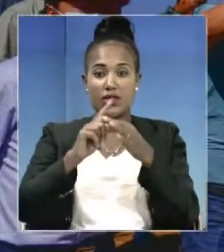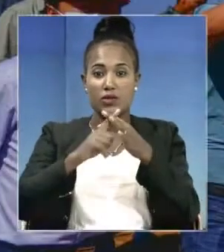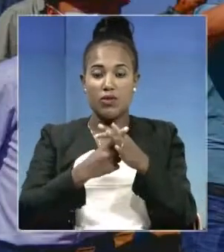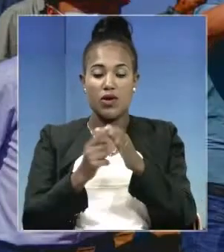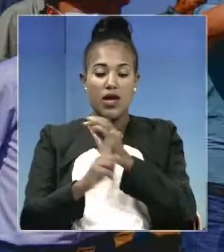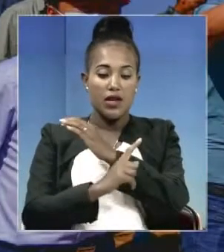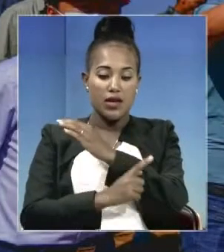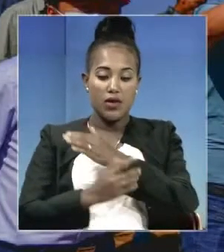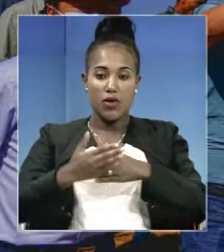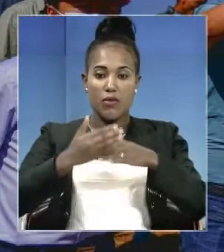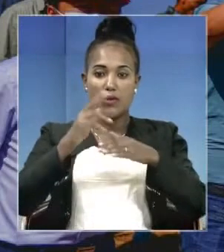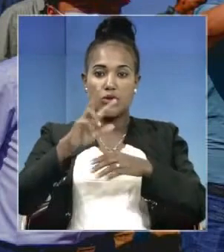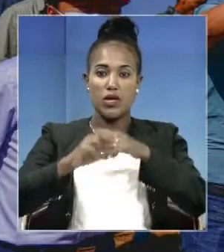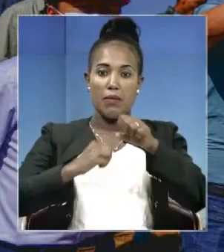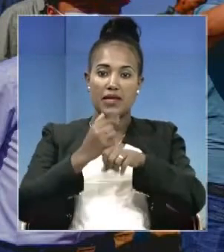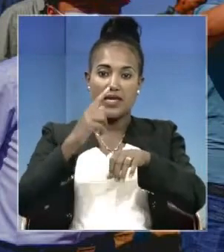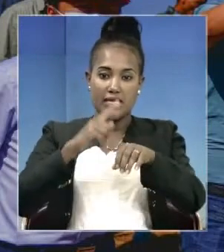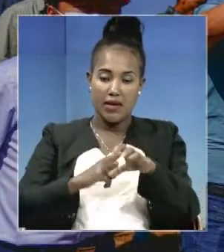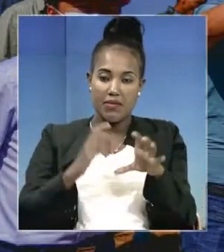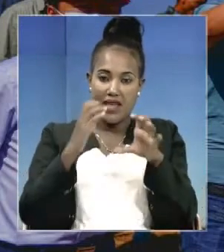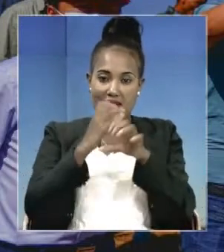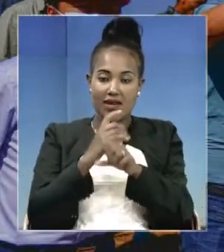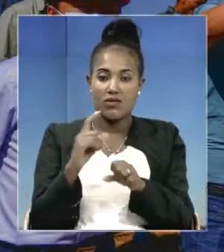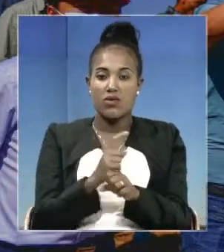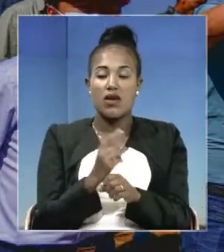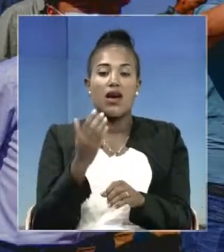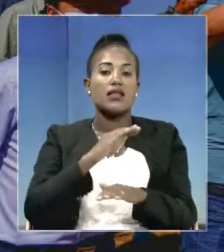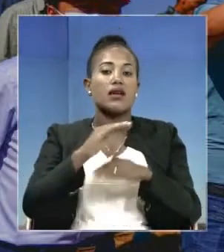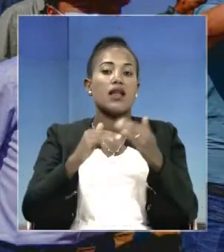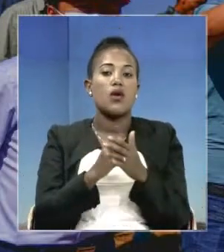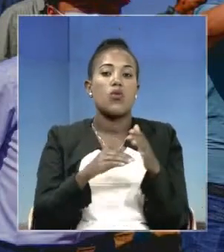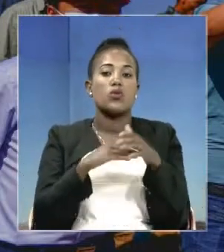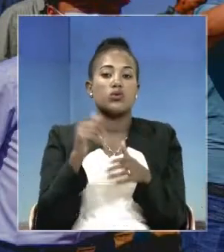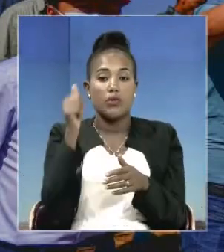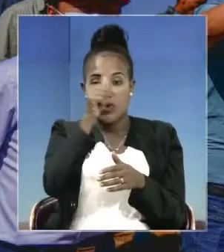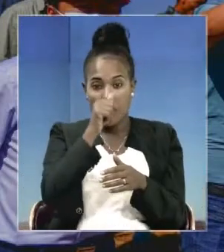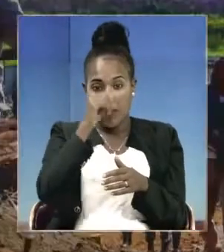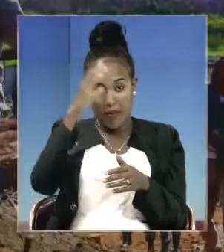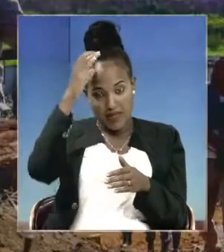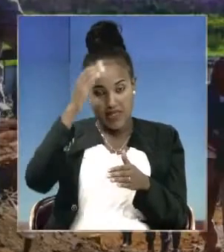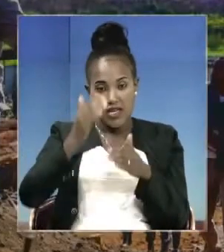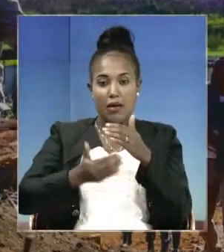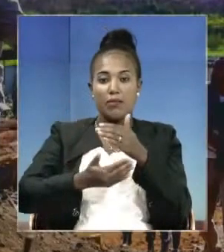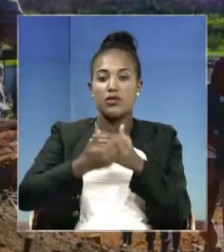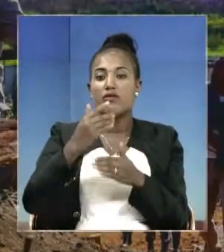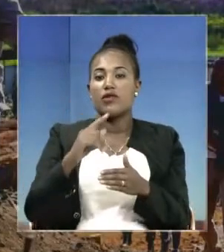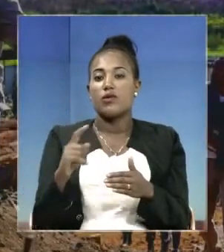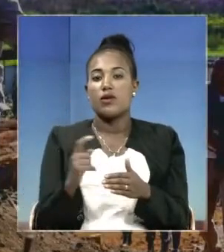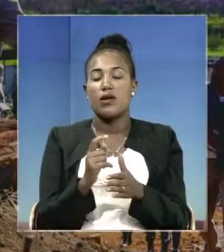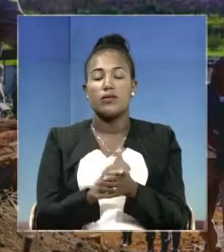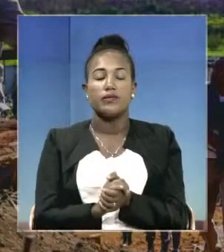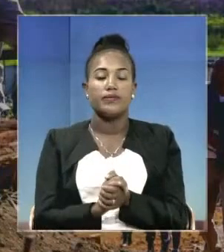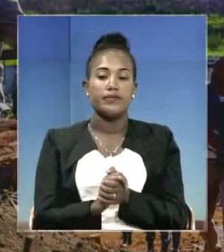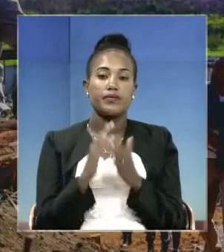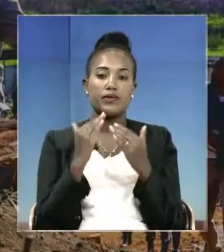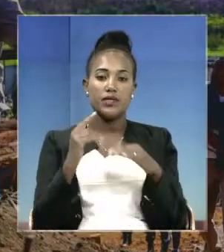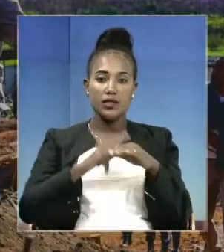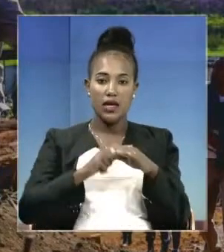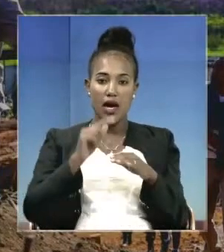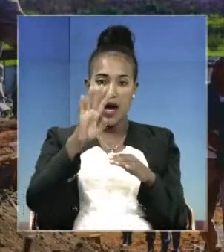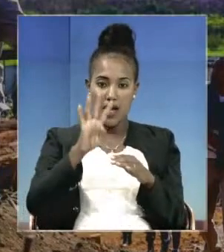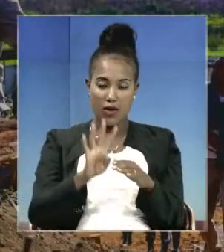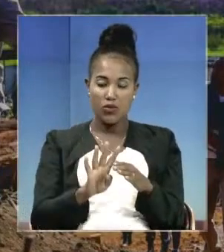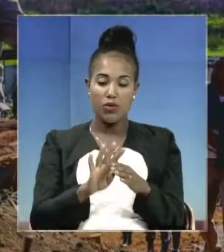የድልድዩ ግንባታ በ3 አመት ጊዜ ውስጥ የሚጠናቀቅ ሲሆን አጠቃላይ ወጪውም በኢትዮጵያ መንግስት የሚሸፈን ነው። በአሁን ወቅት